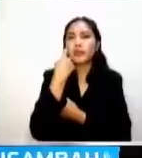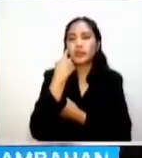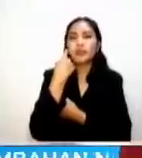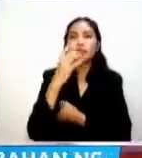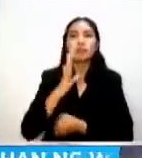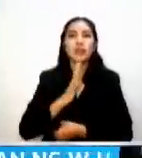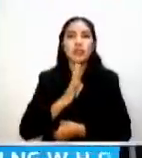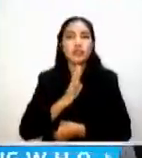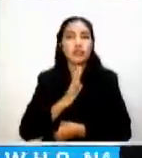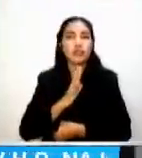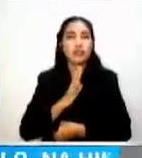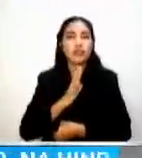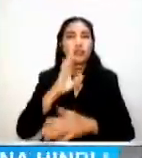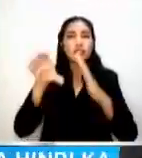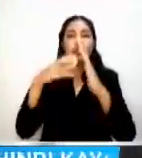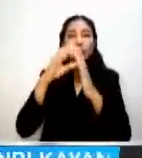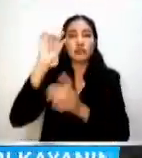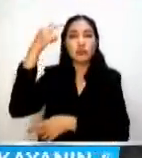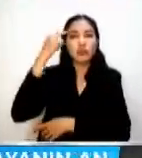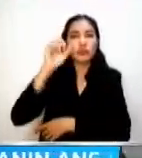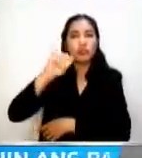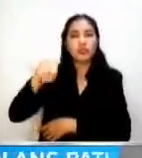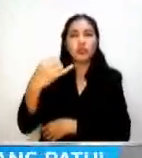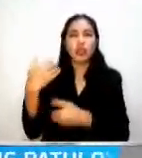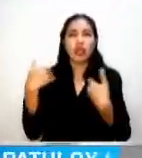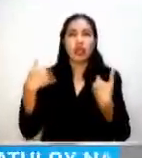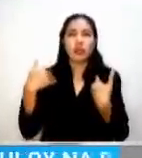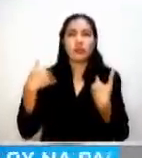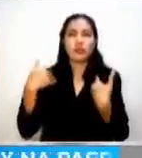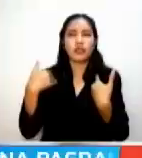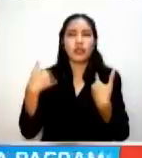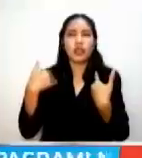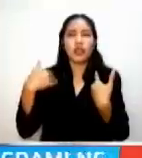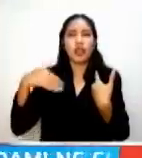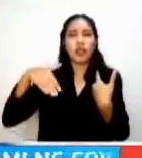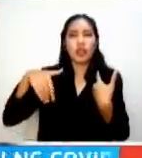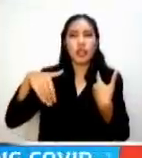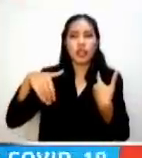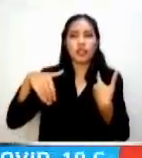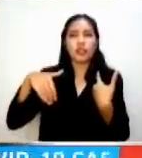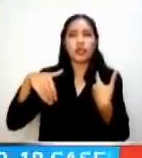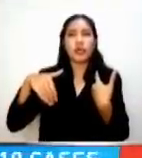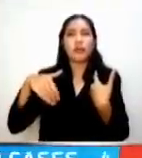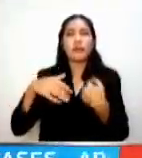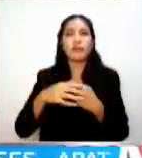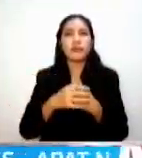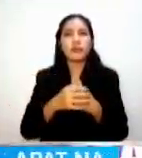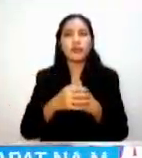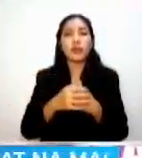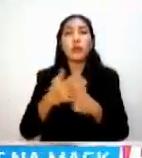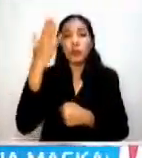city government ng San Juan. Kaya medyo na-late sila, no? Ang Webis Gary, simula pa lang yung kanilang payout. Pinag-aralan daw talaga nila